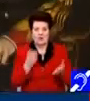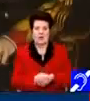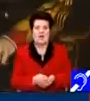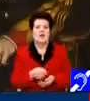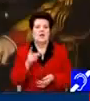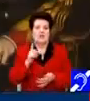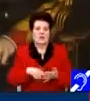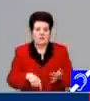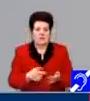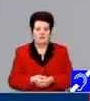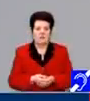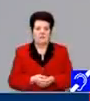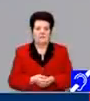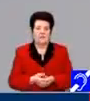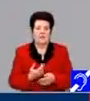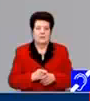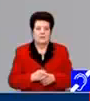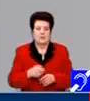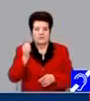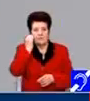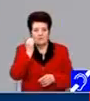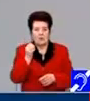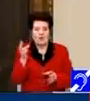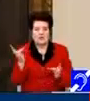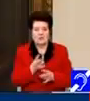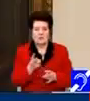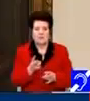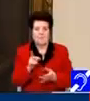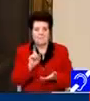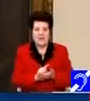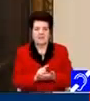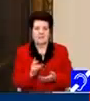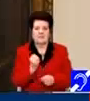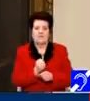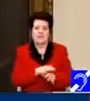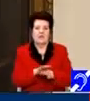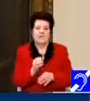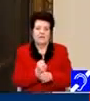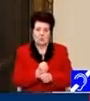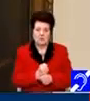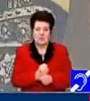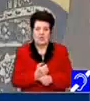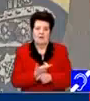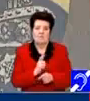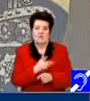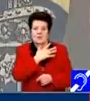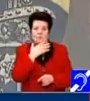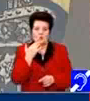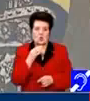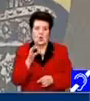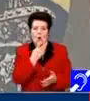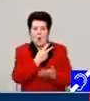Cred că merită și ei o statuie. Sunt case memoriale care merită să fie refăcute. Cred că sunt foarte multe obiective